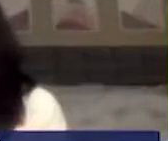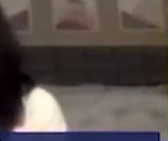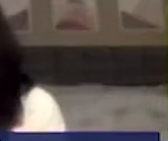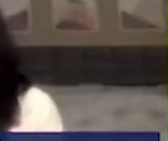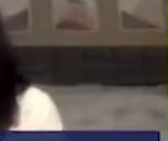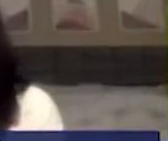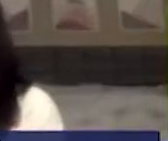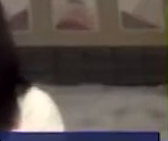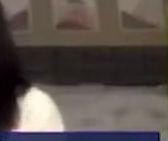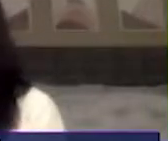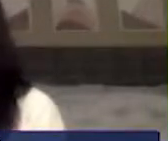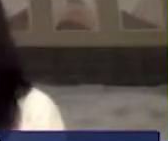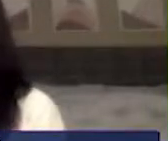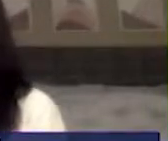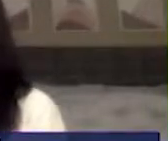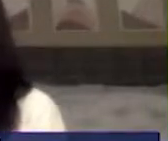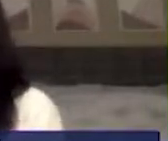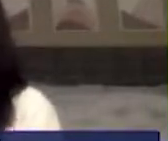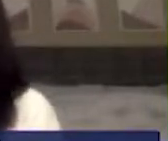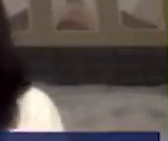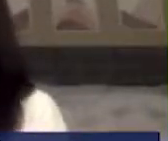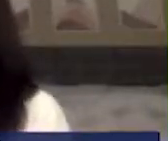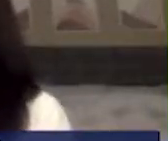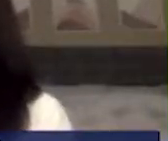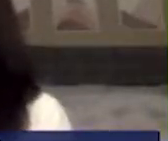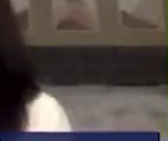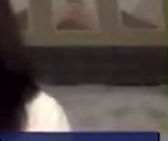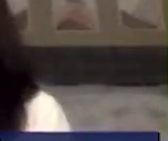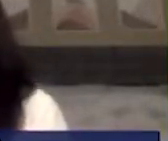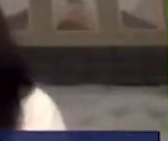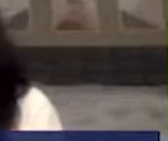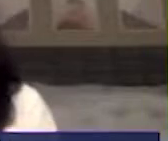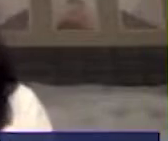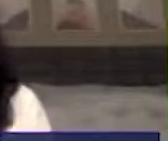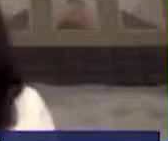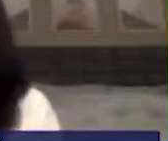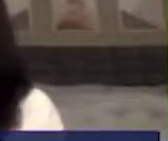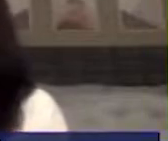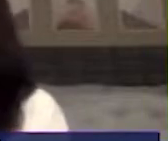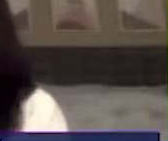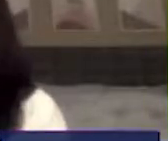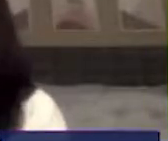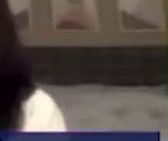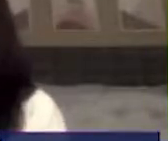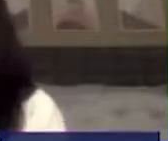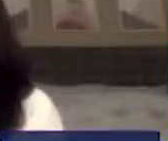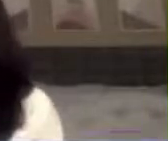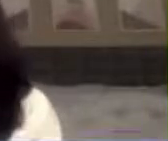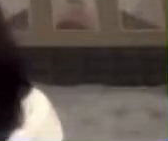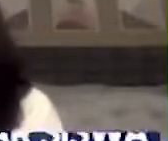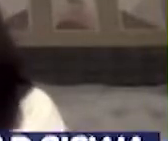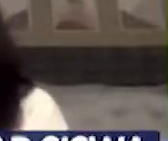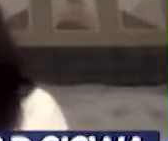kurikulum yang biasanya bebas juga yang bertubi-tubi itu kan bisa memicu stres juga untuk siswa-siswi sendiri jadi